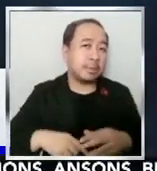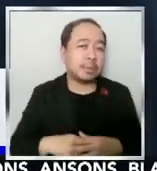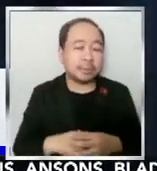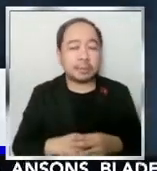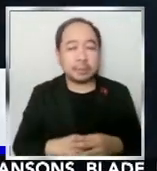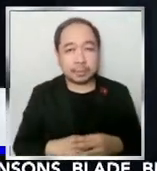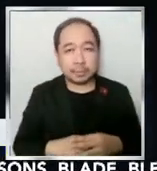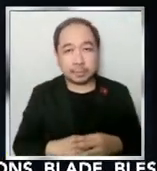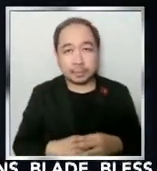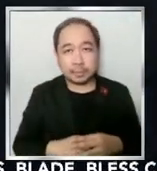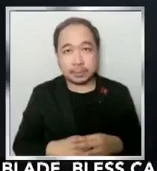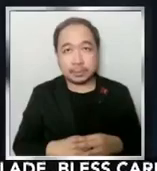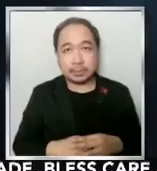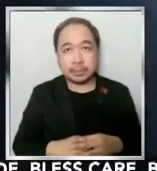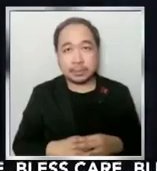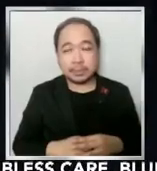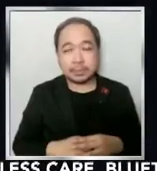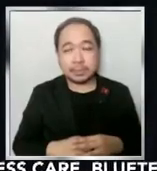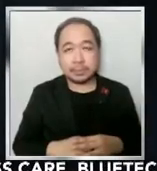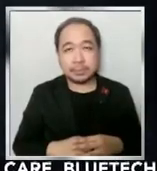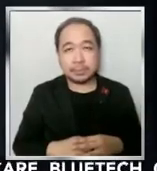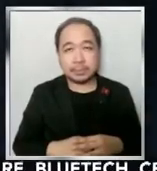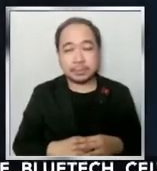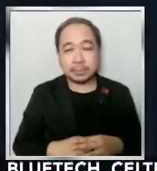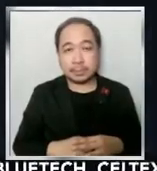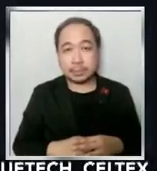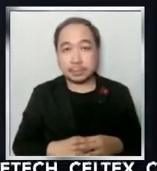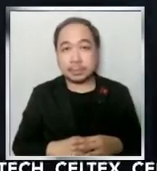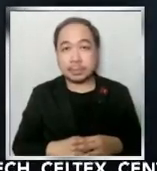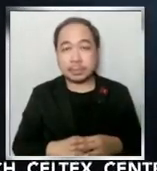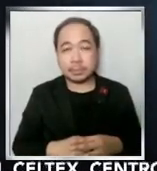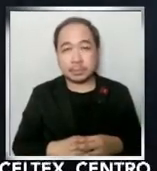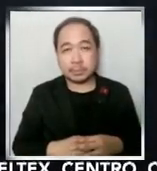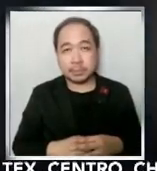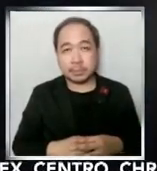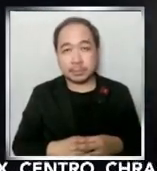Integrated News, Mark Salazar, Nakatutok 24 Horas.